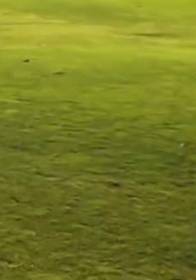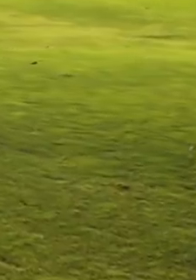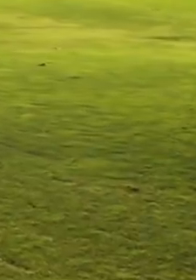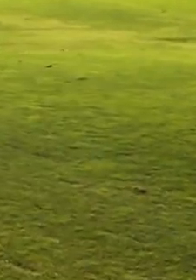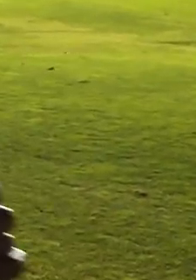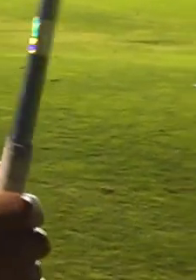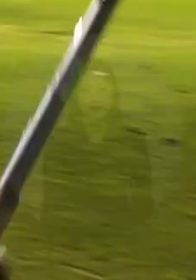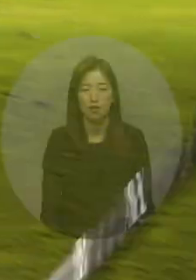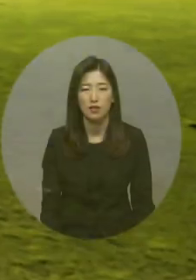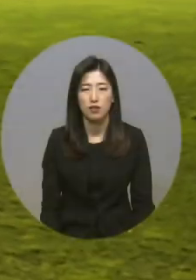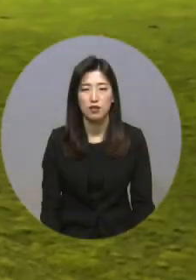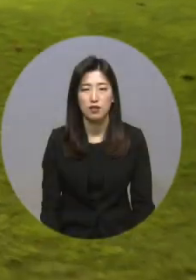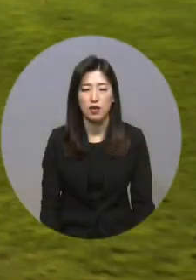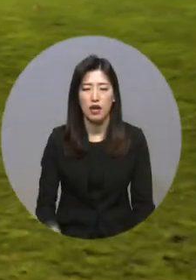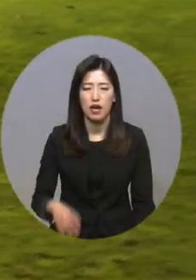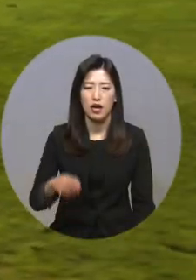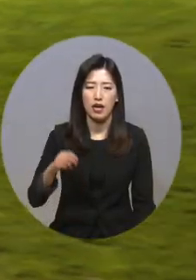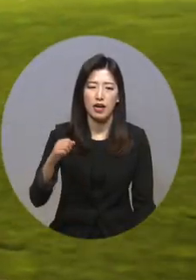아